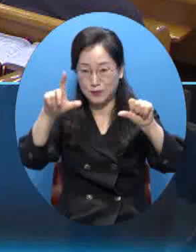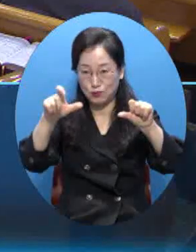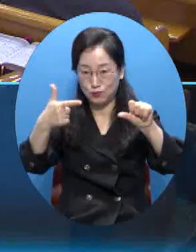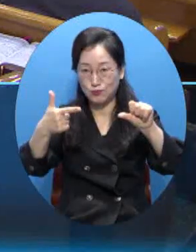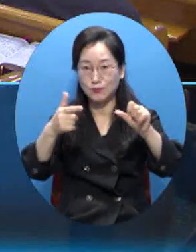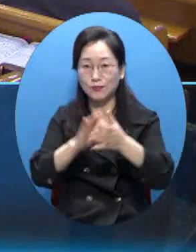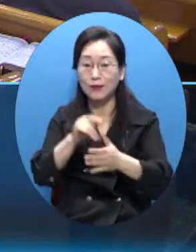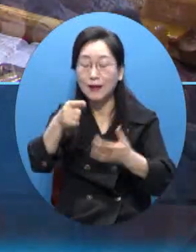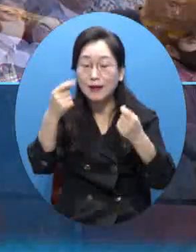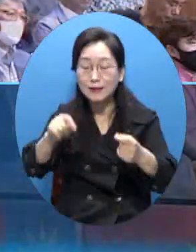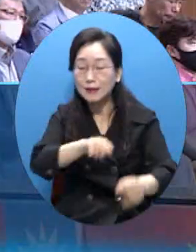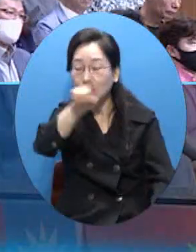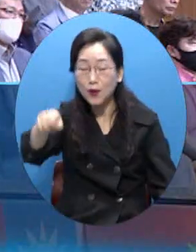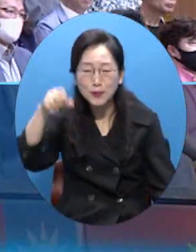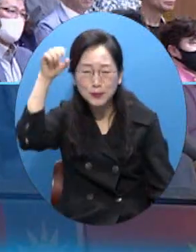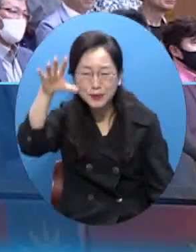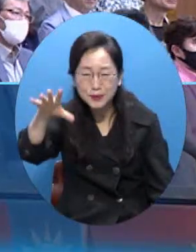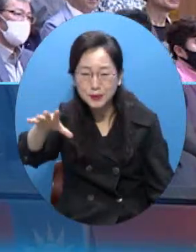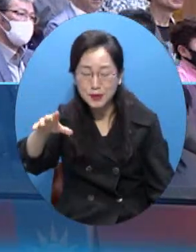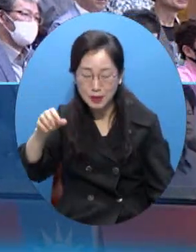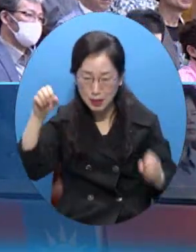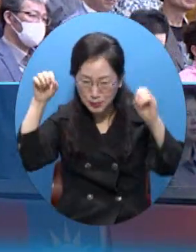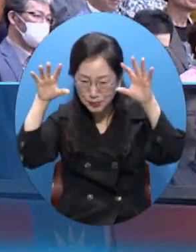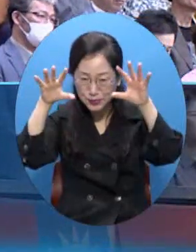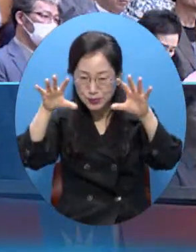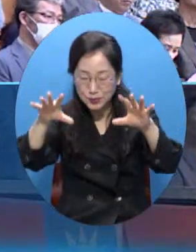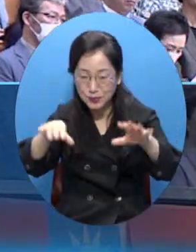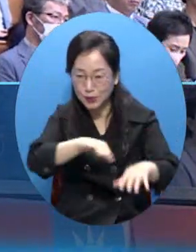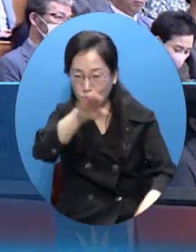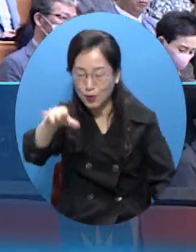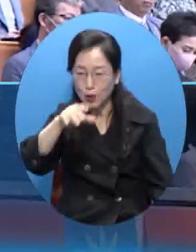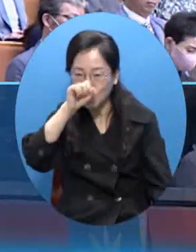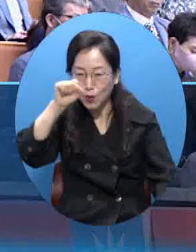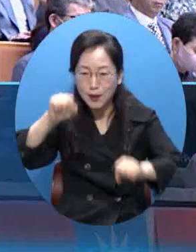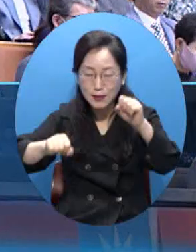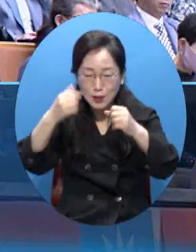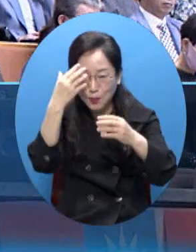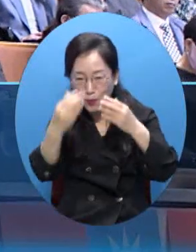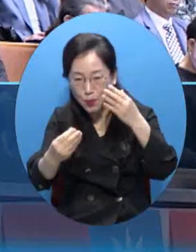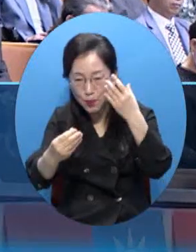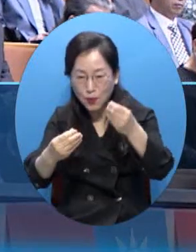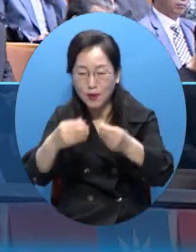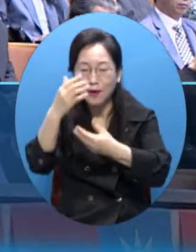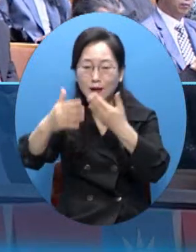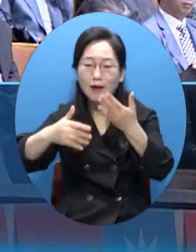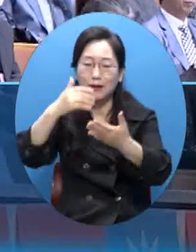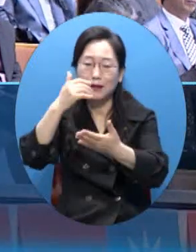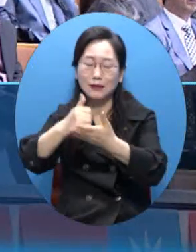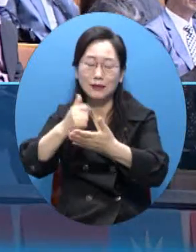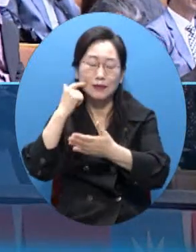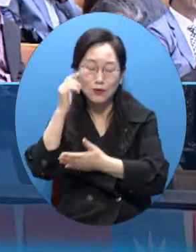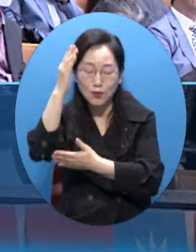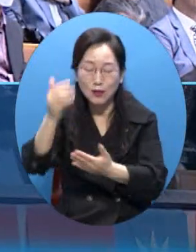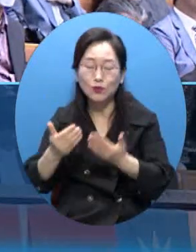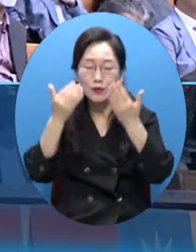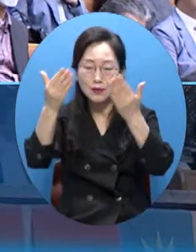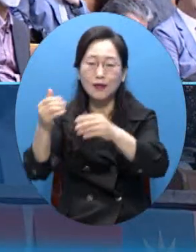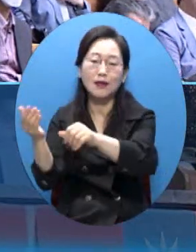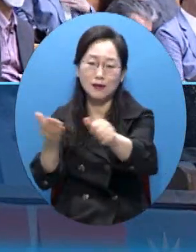이같이 너희 빛이 사람 앞에 비치게 하여 그들로 너희 착한 행실을 보고 하늘에 계신 너희 아버지께 영광을 돌리게